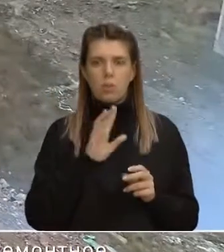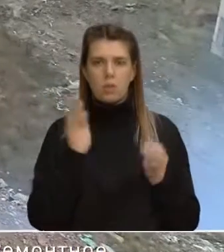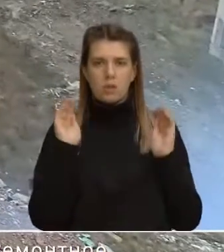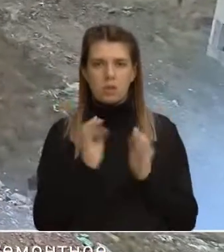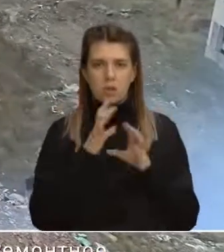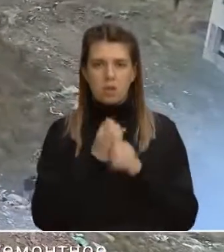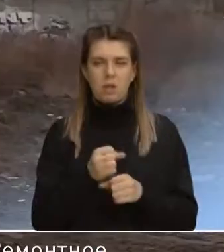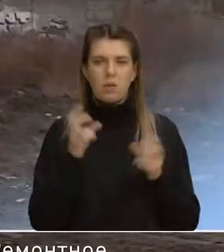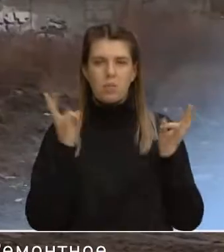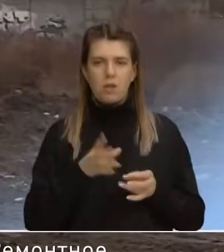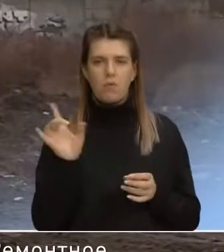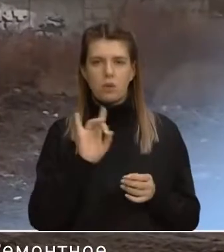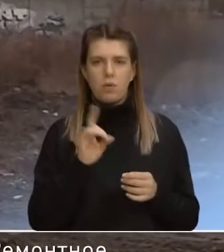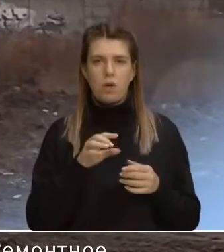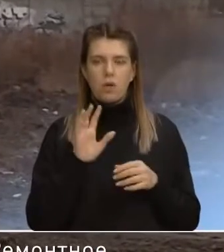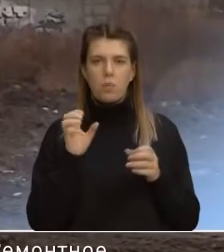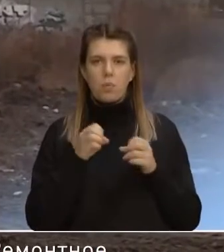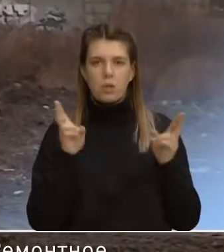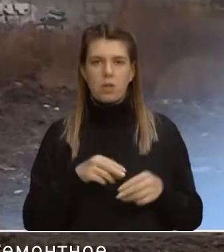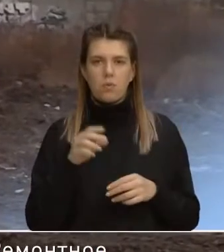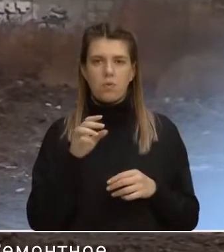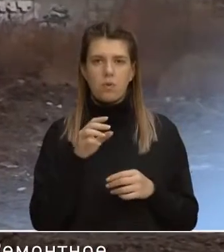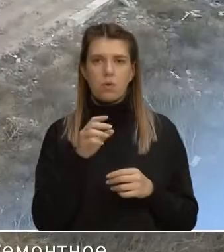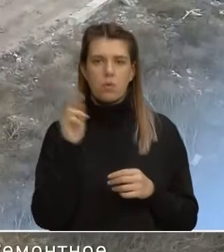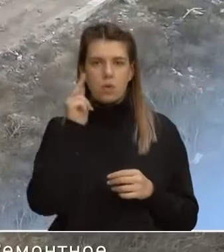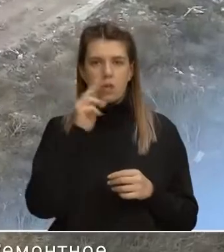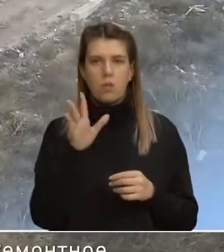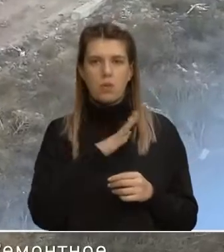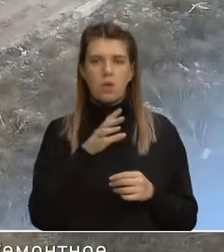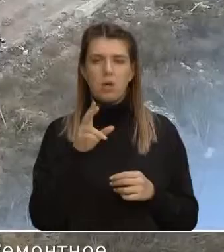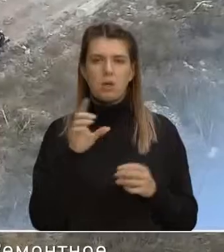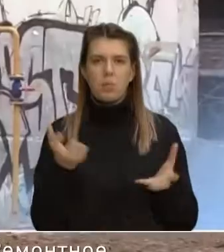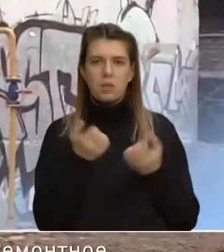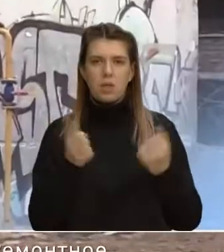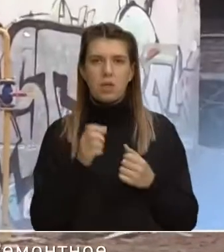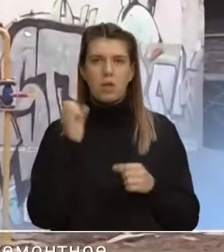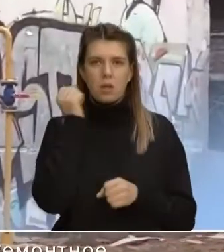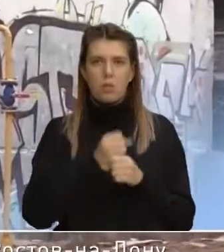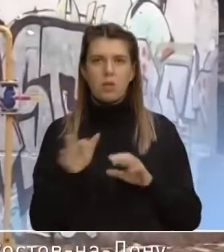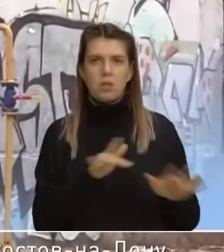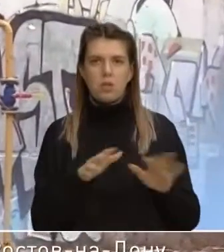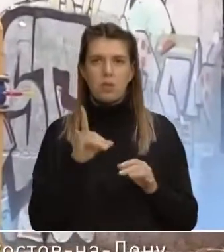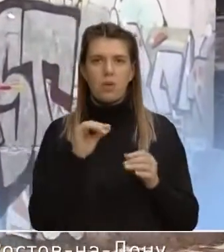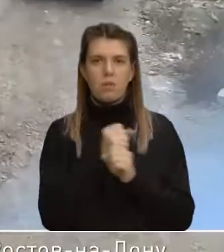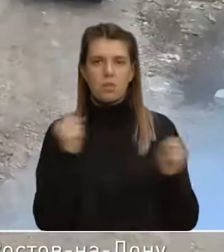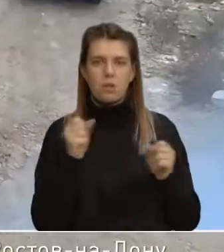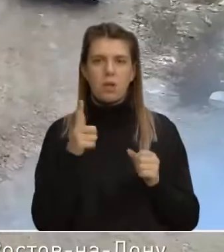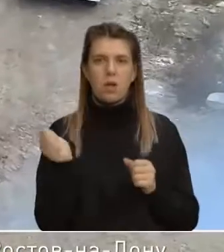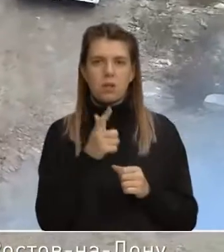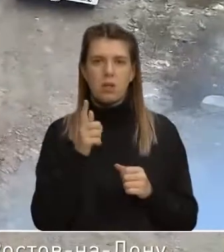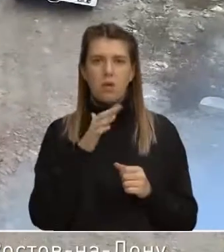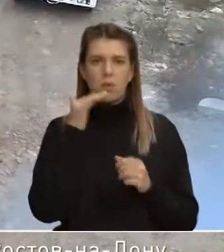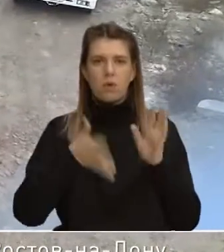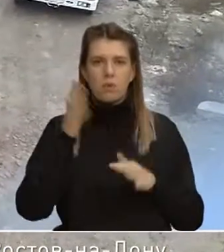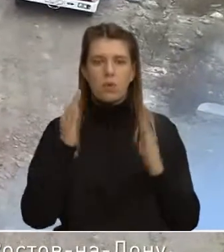последствия беды в ростове надо новым прошли специальные межведомственные учениям донские спасатели отработали действиям при взрыве бытового газа в